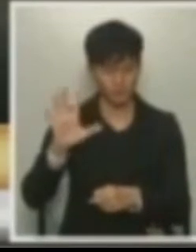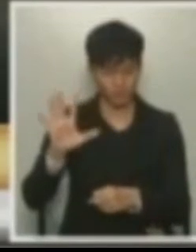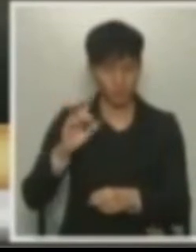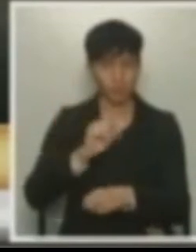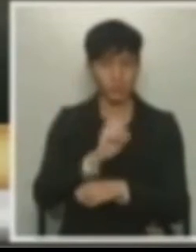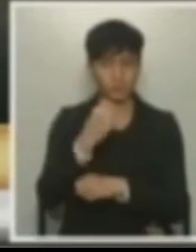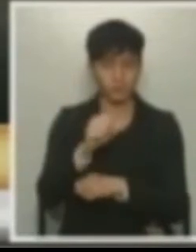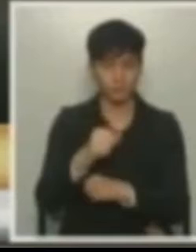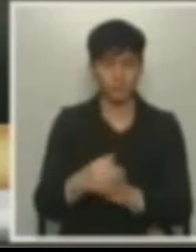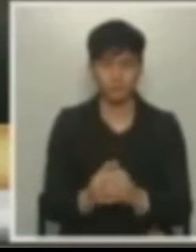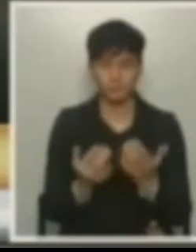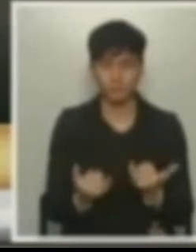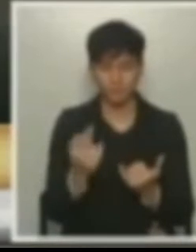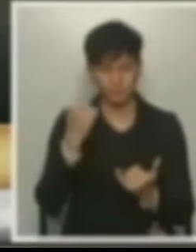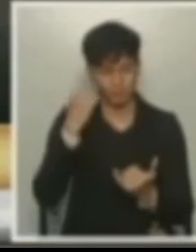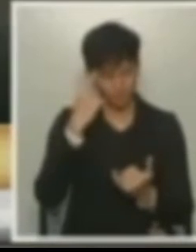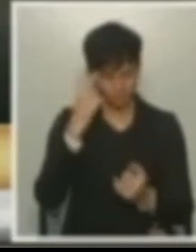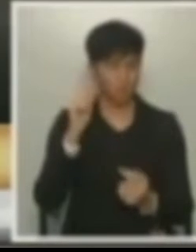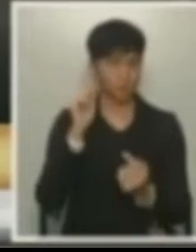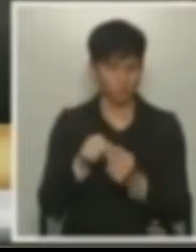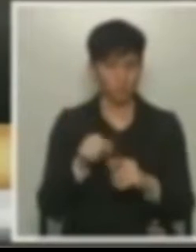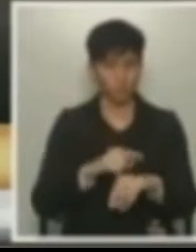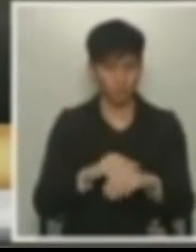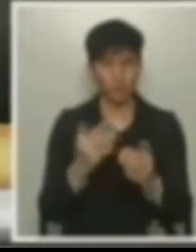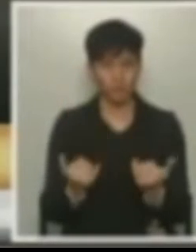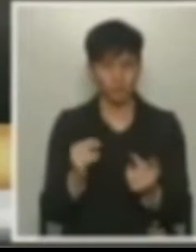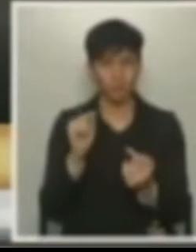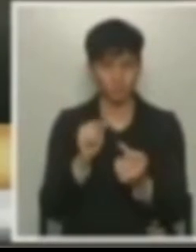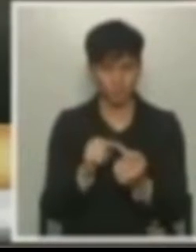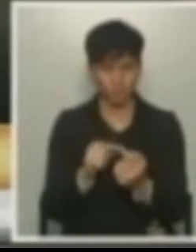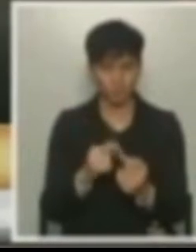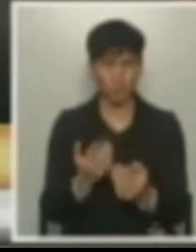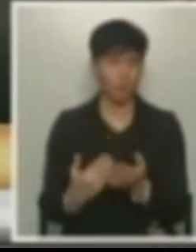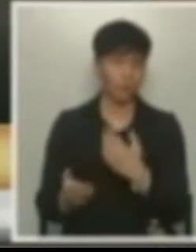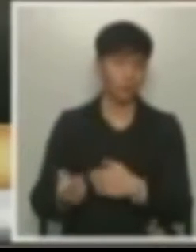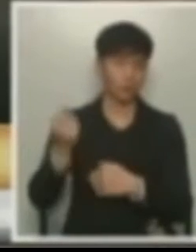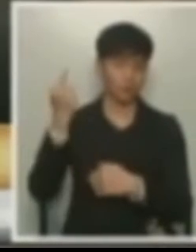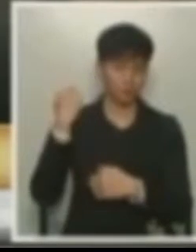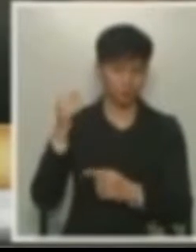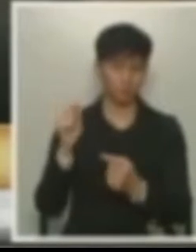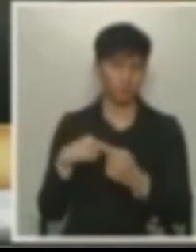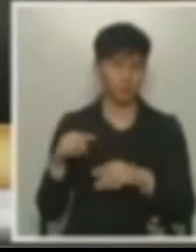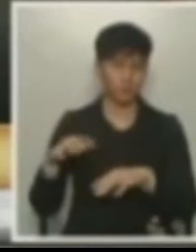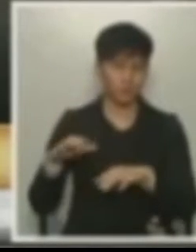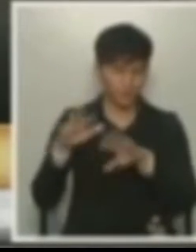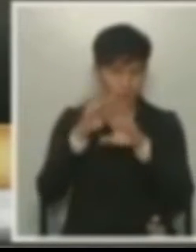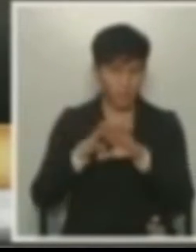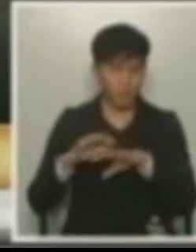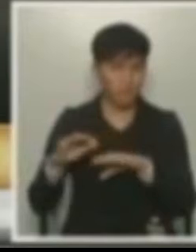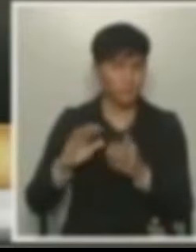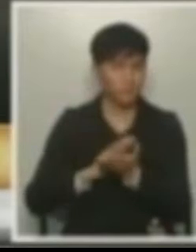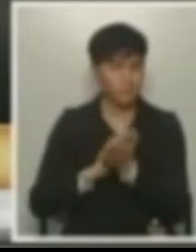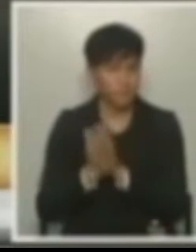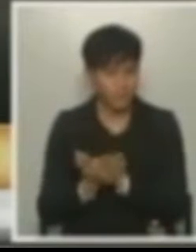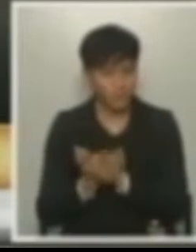คิดว่ามันเหมาะสมกับสถานการณ์ในเวลานี้นะครับในช่วงเวลานั้นเองทุกท่านก็ทราบดีว่ามีการเปลี่ยนแปลงการปกครองโดยคณะราษฎรในวันที่24มิ